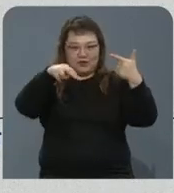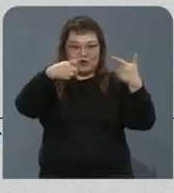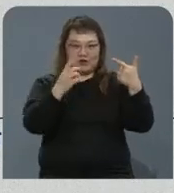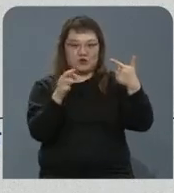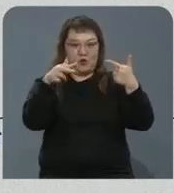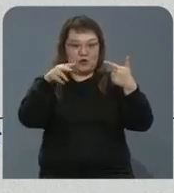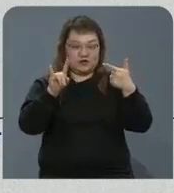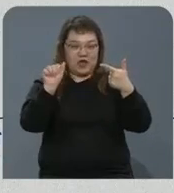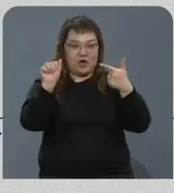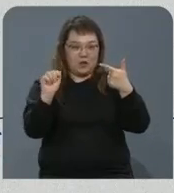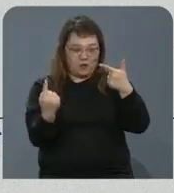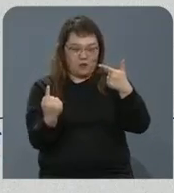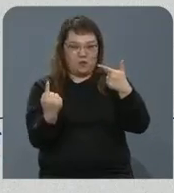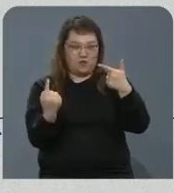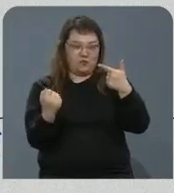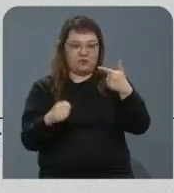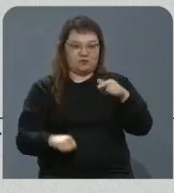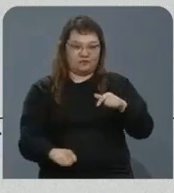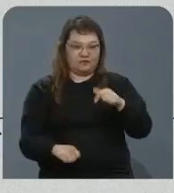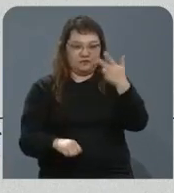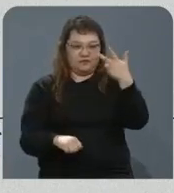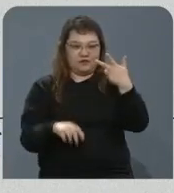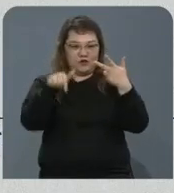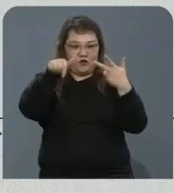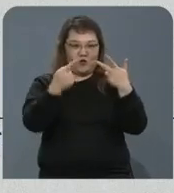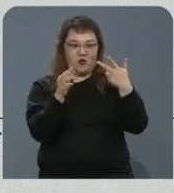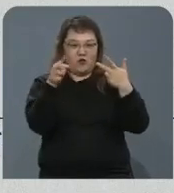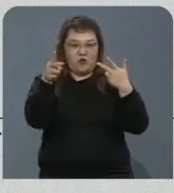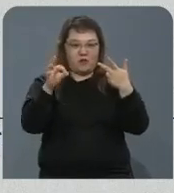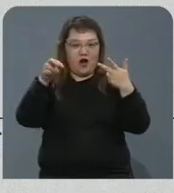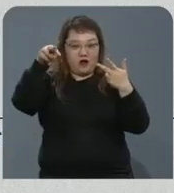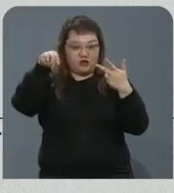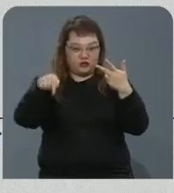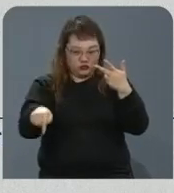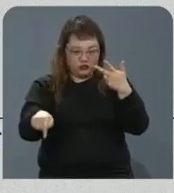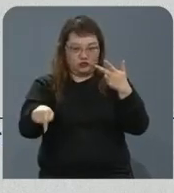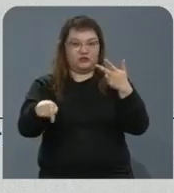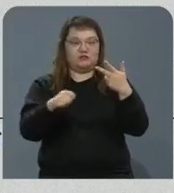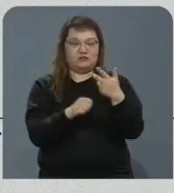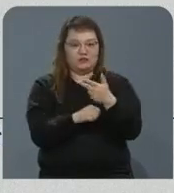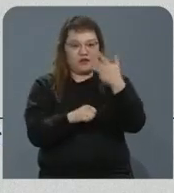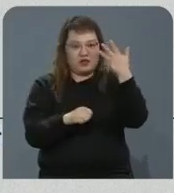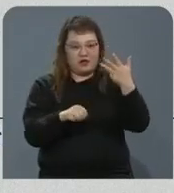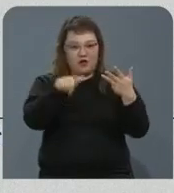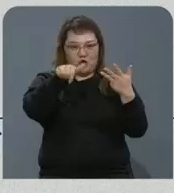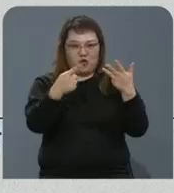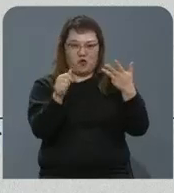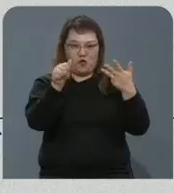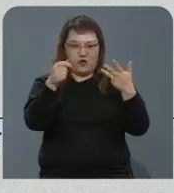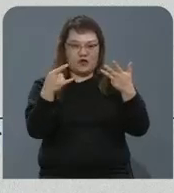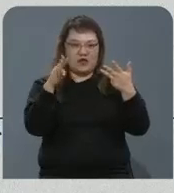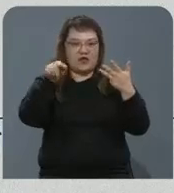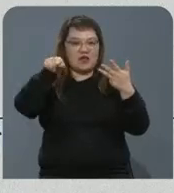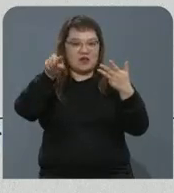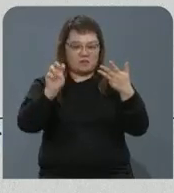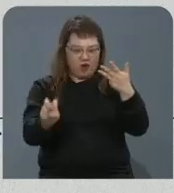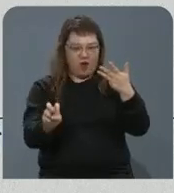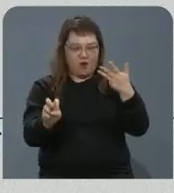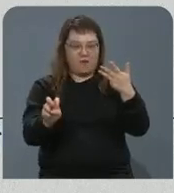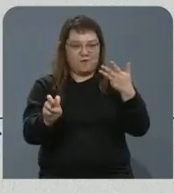송재호 국회의원 2.1%, 고병수 전 정의당 도당위원장과 고위범 전